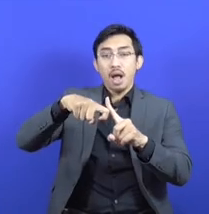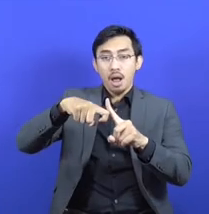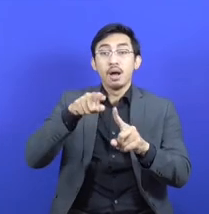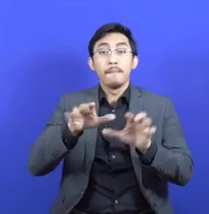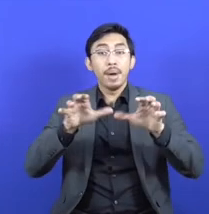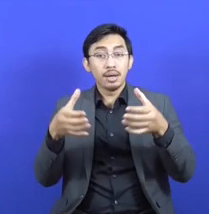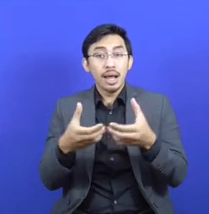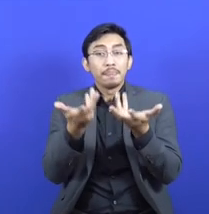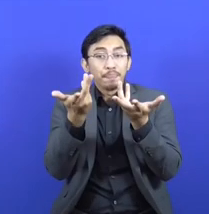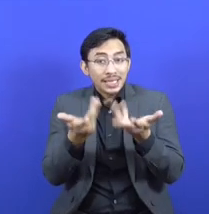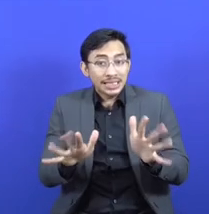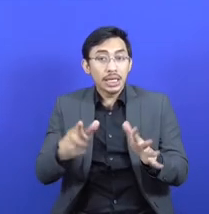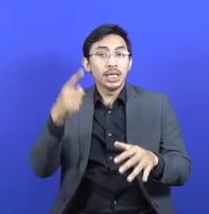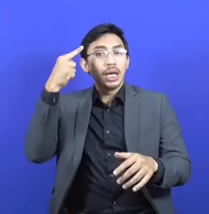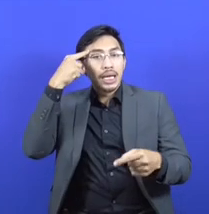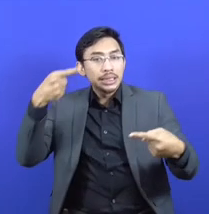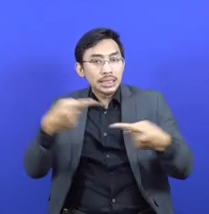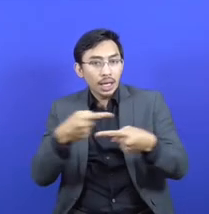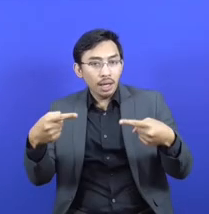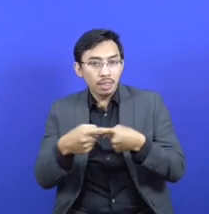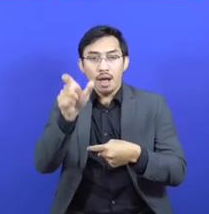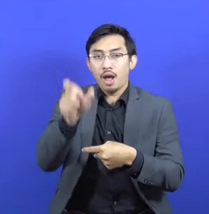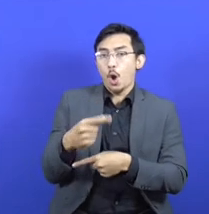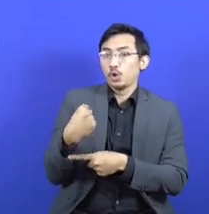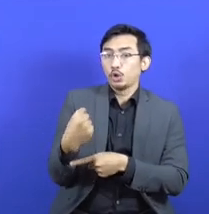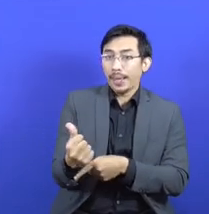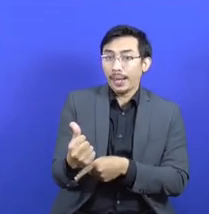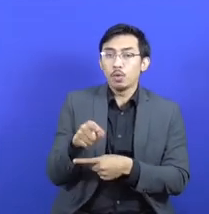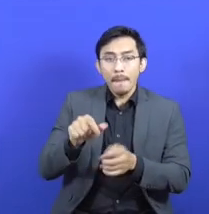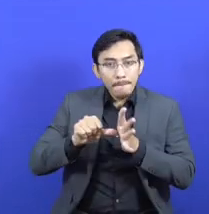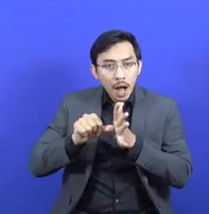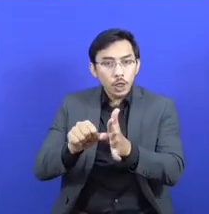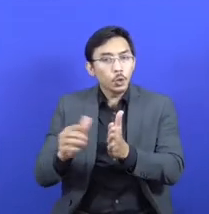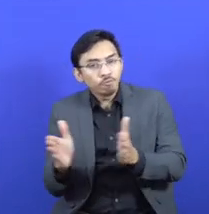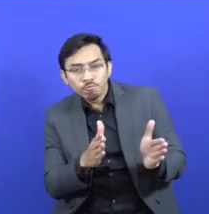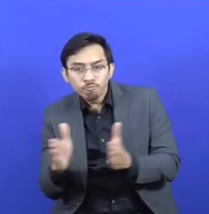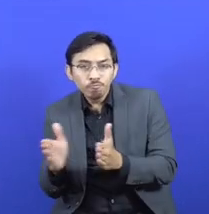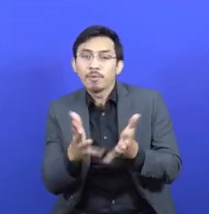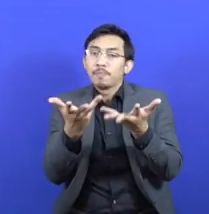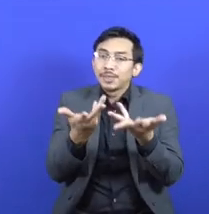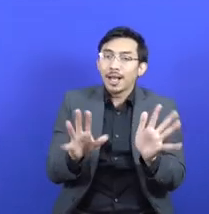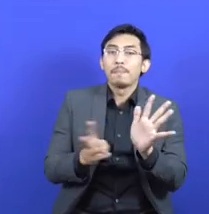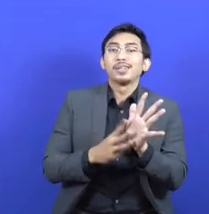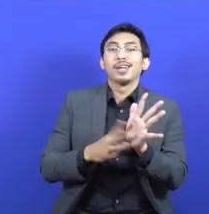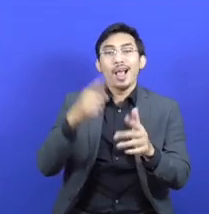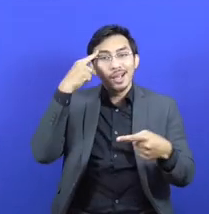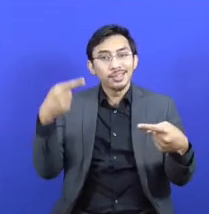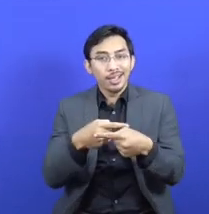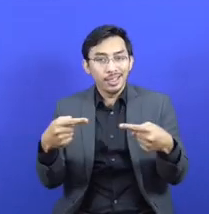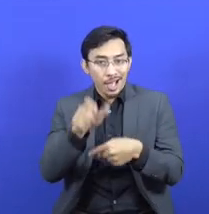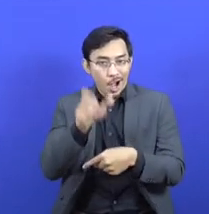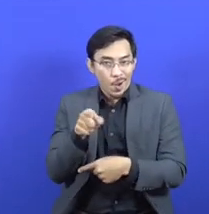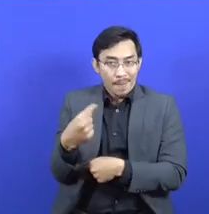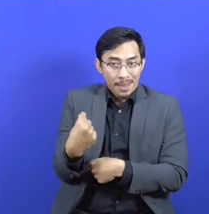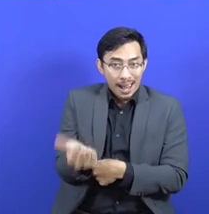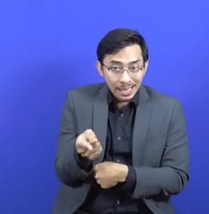yaitu BPSK, Badan Penyelesaian Sengketa Konsumen, yang bisa membantu menangani dan menyelesaikan sengketa